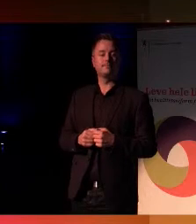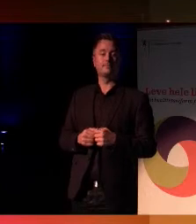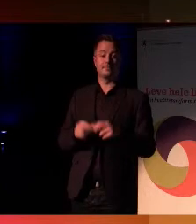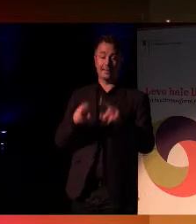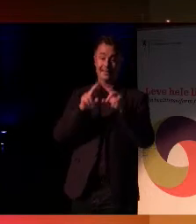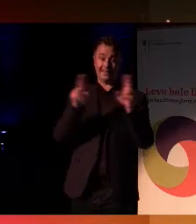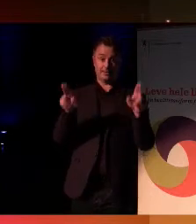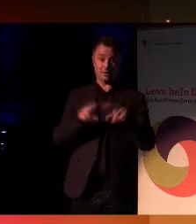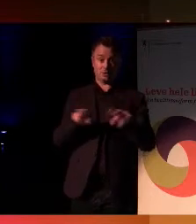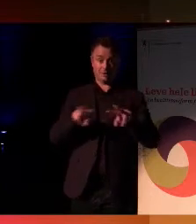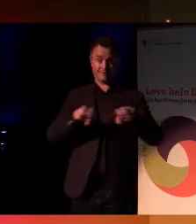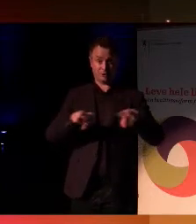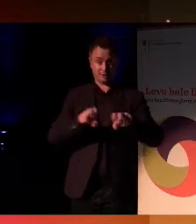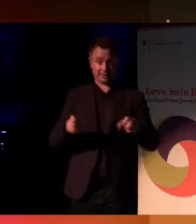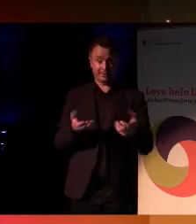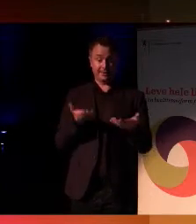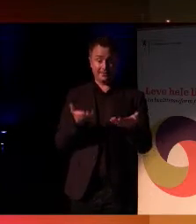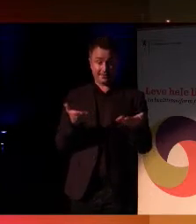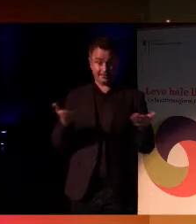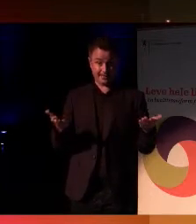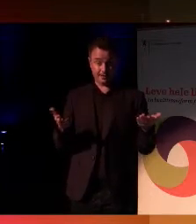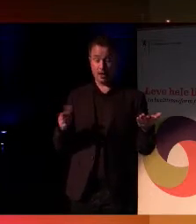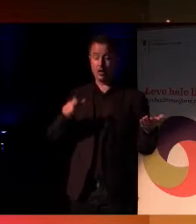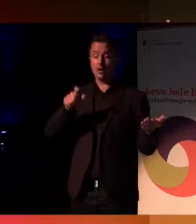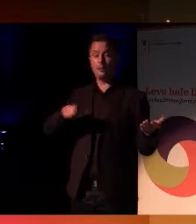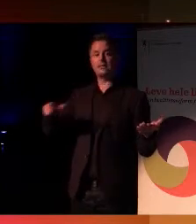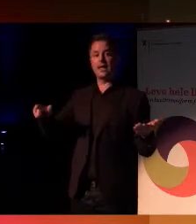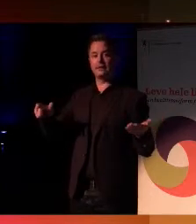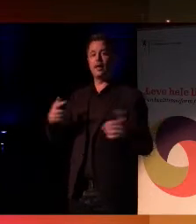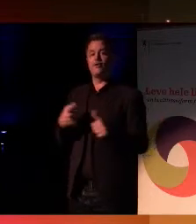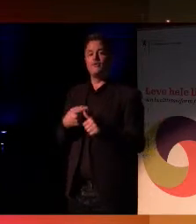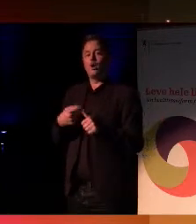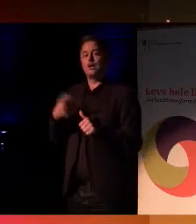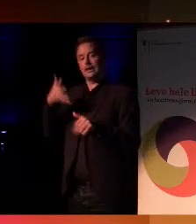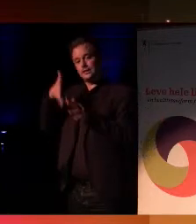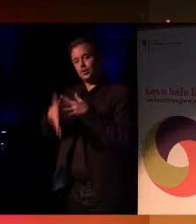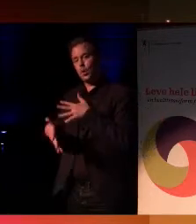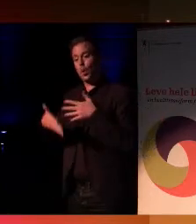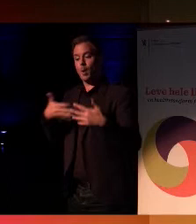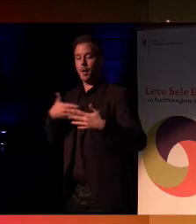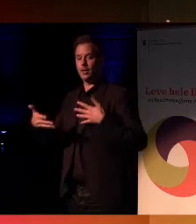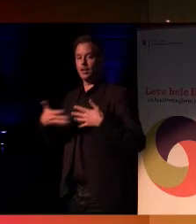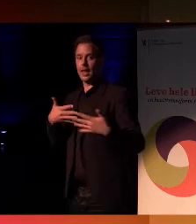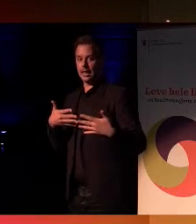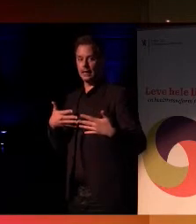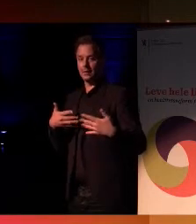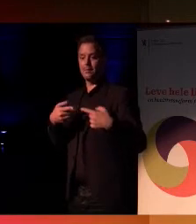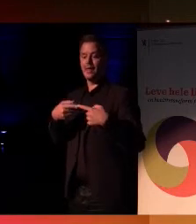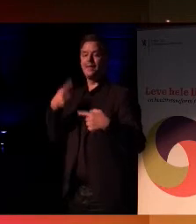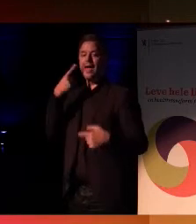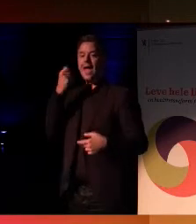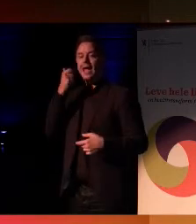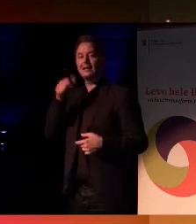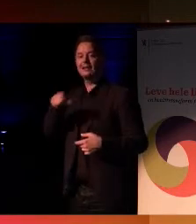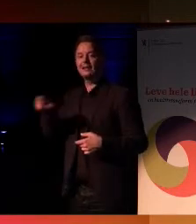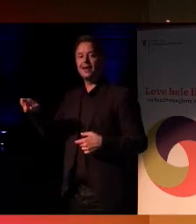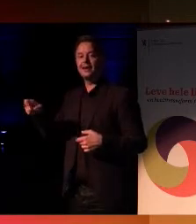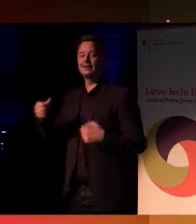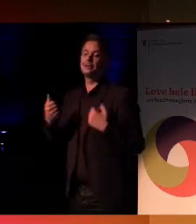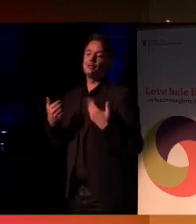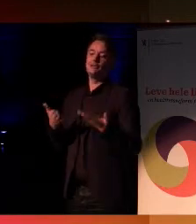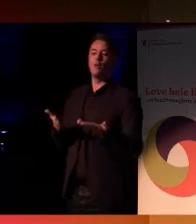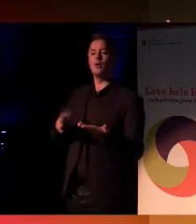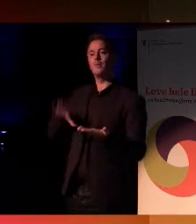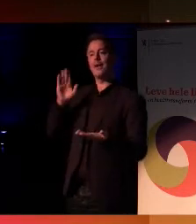Internasjonale studier viser at pasienter foretrekker psykologisk behandling, men eldre pasienter får oftere tilbud om